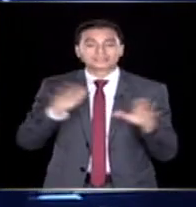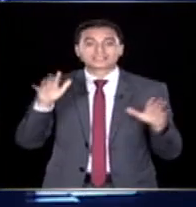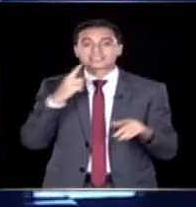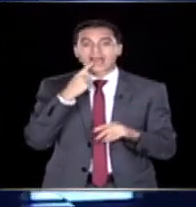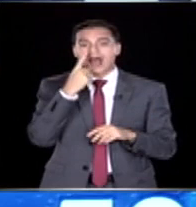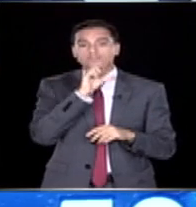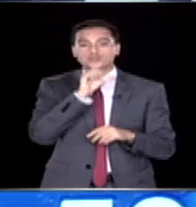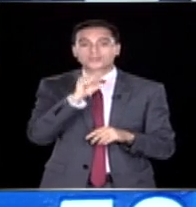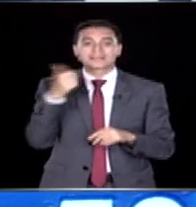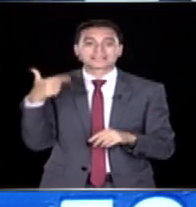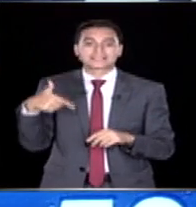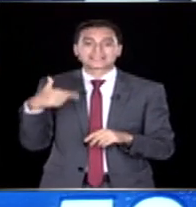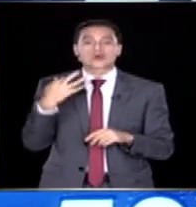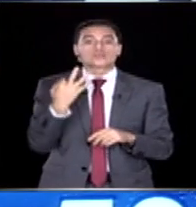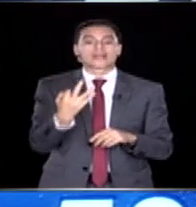1936